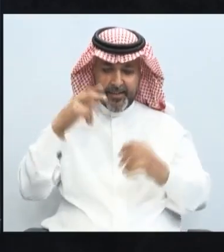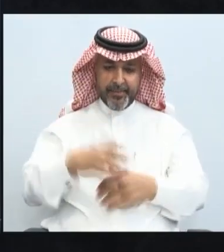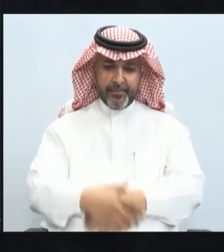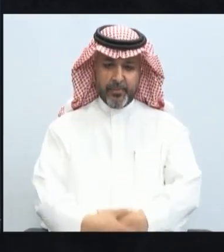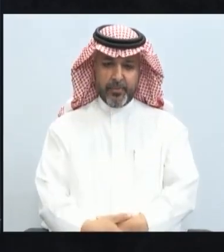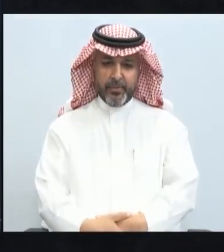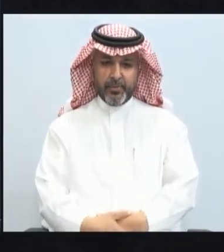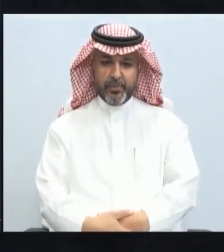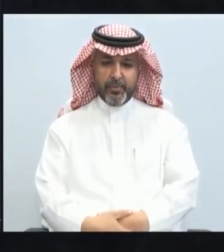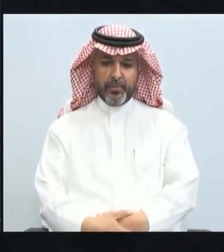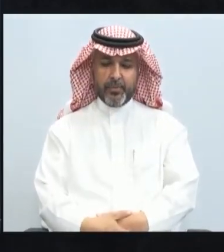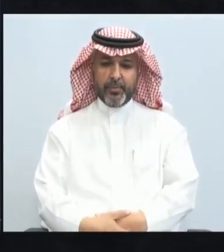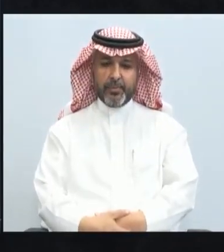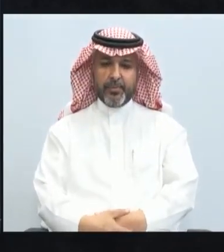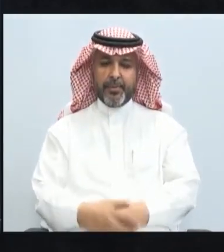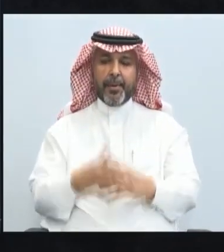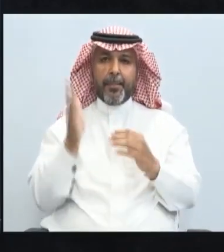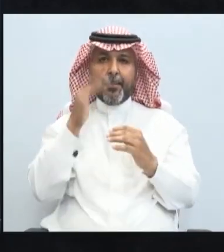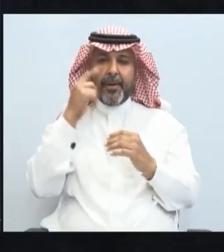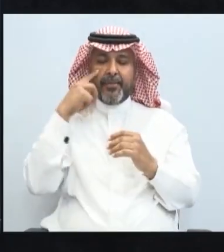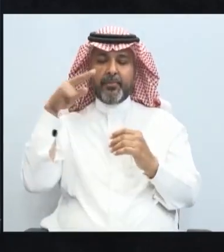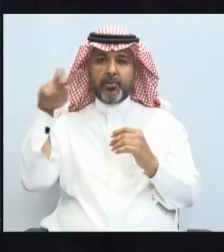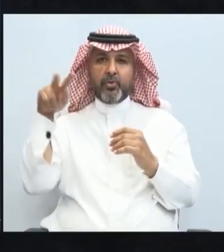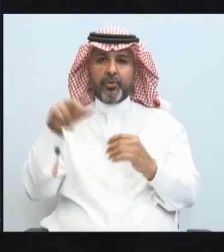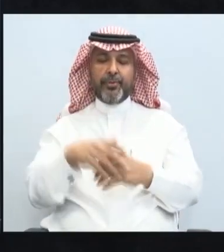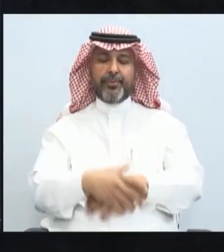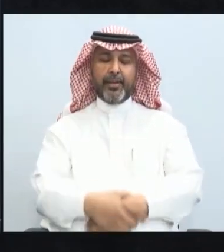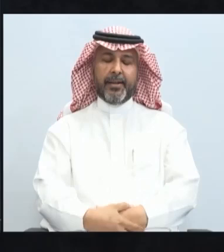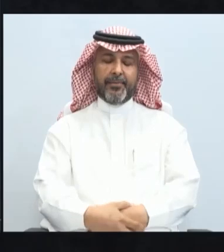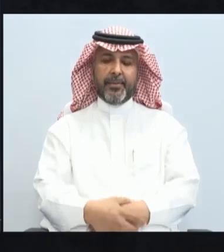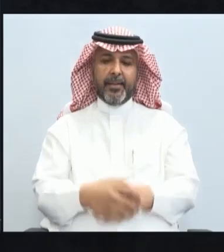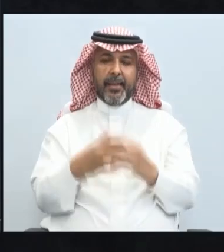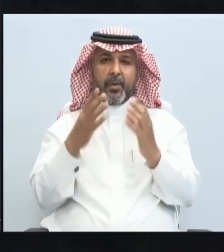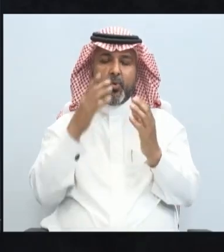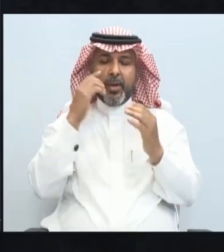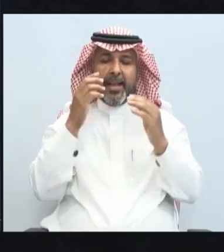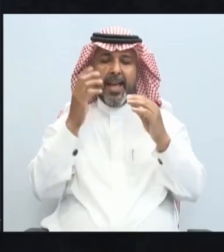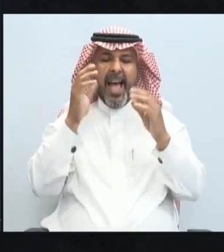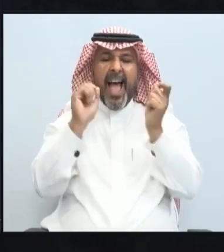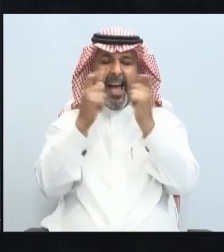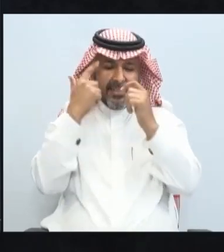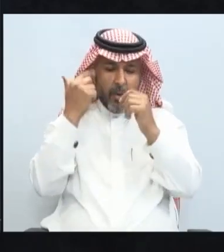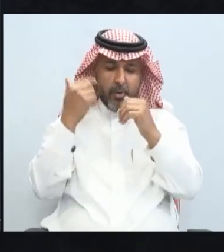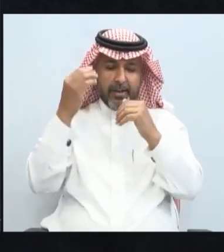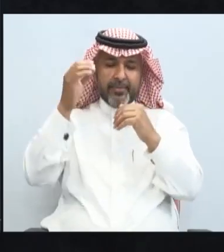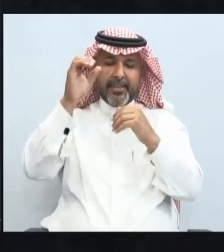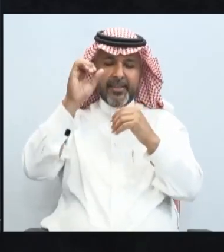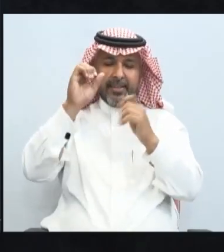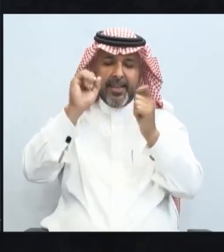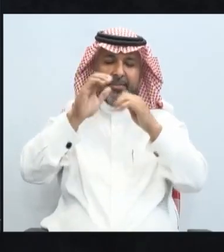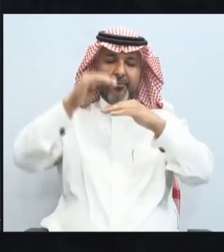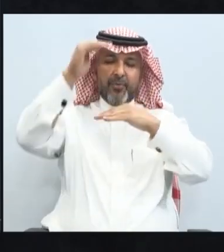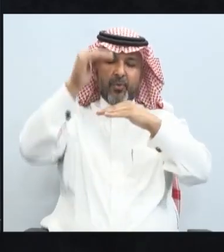درجه ولكنها ستكون غير معرفه عند الزاويه صفر والزاويه 180 يعني التان غير معرفه عند اللي